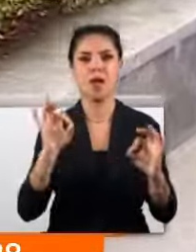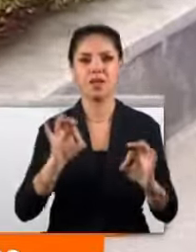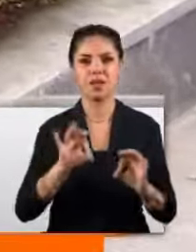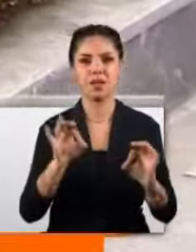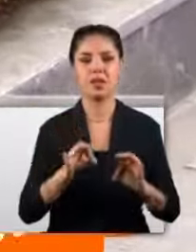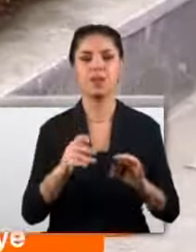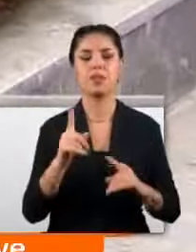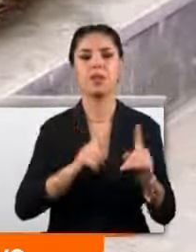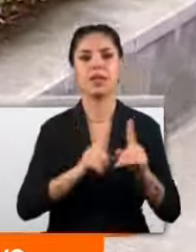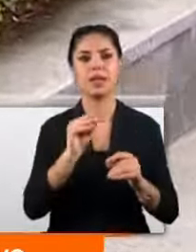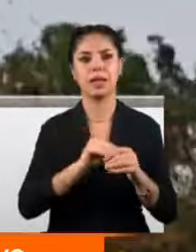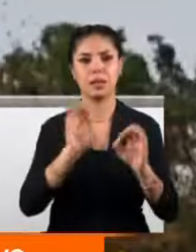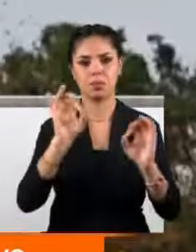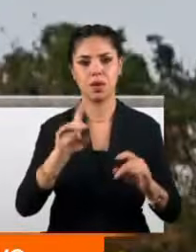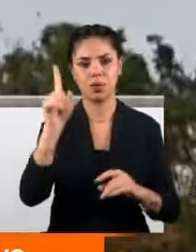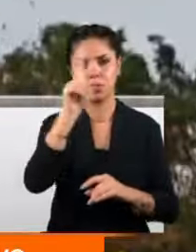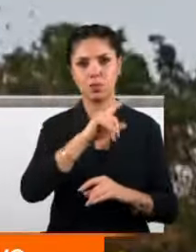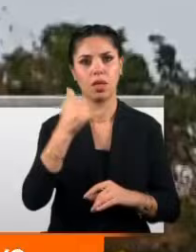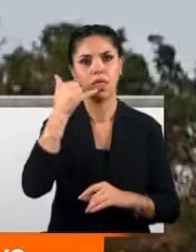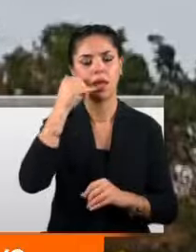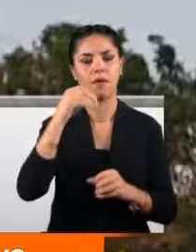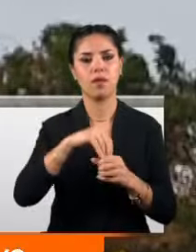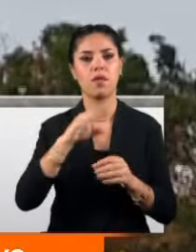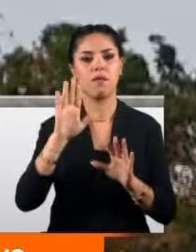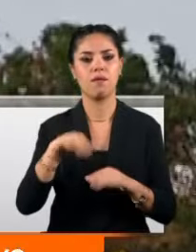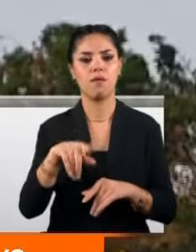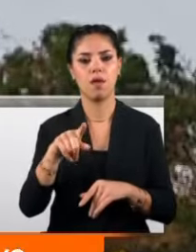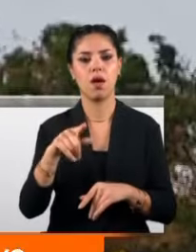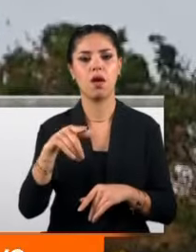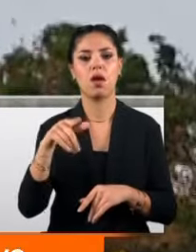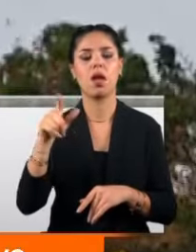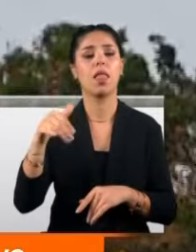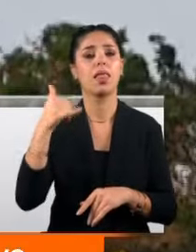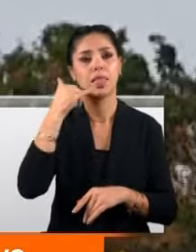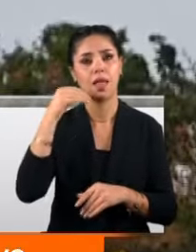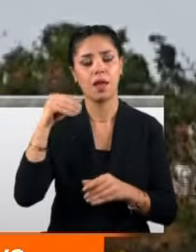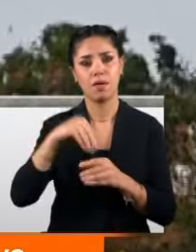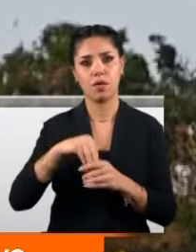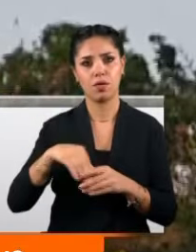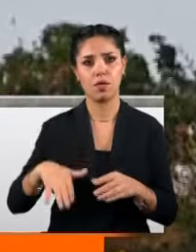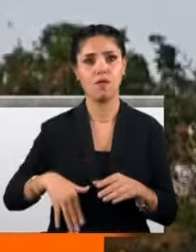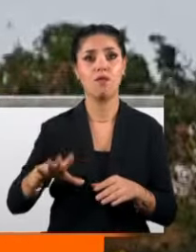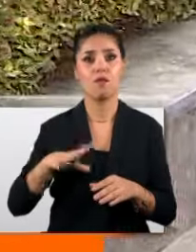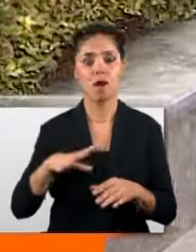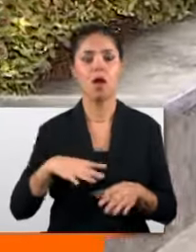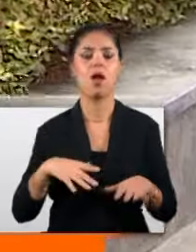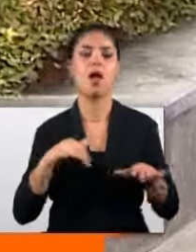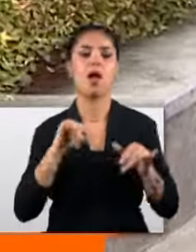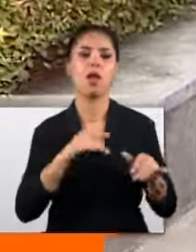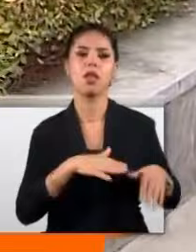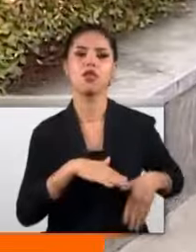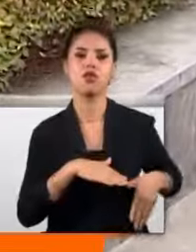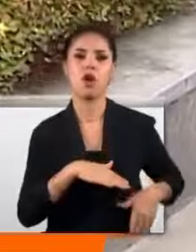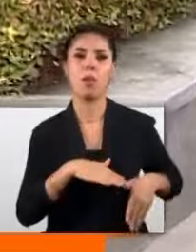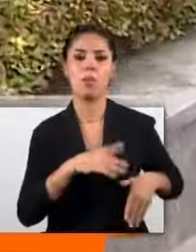ortama girmesiyle birlikte cebimize kadar girmiş durumda. Ancak cebe giren kadar çıkan da önemli çünkü hemen hemen